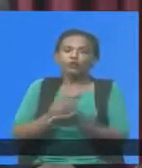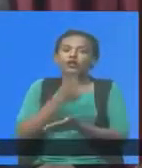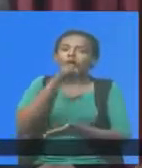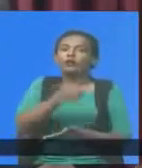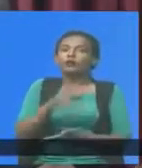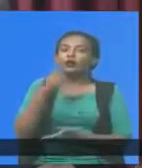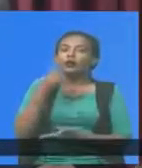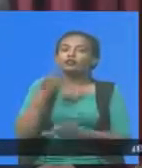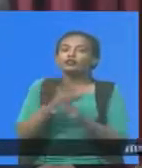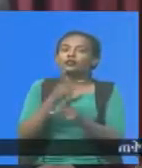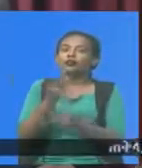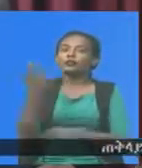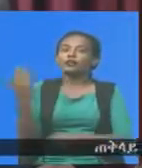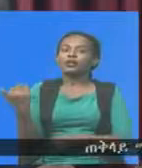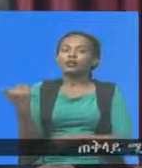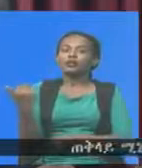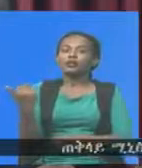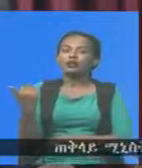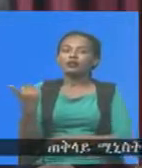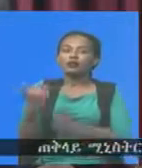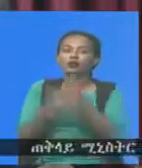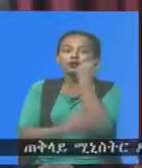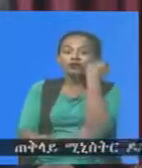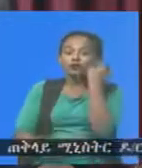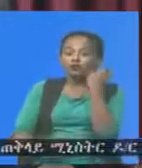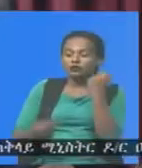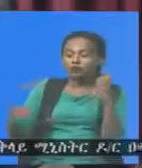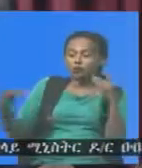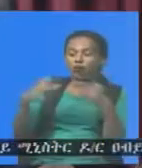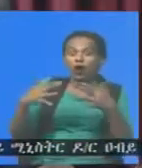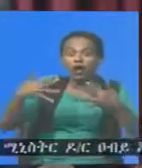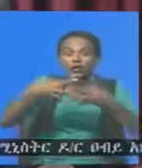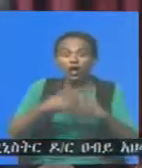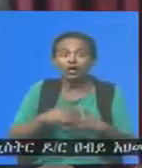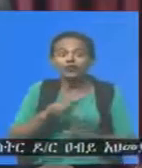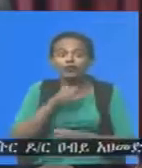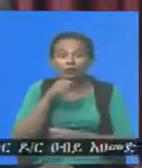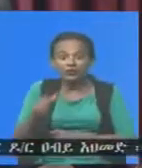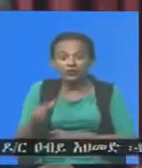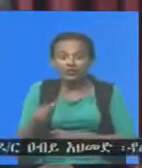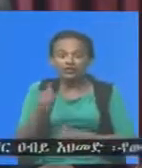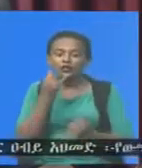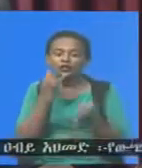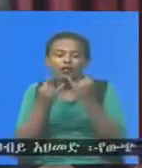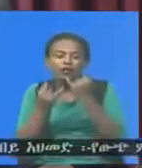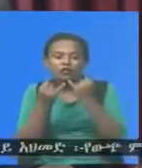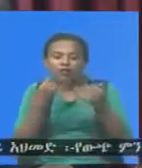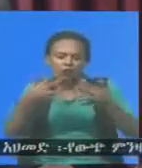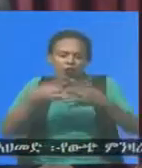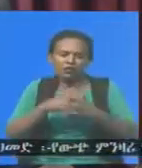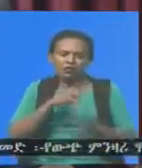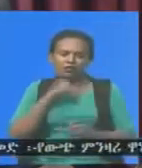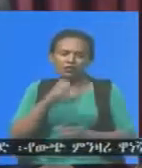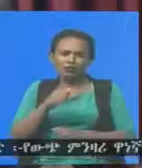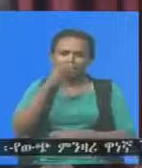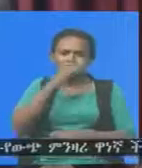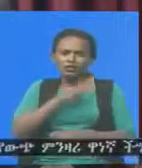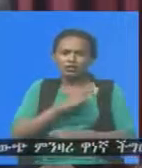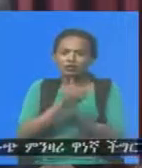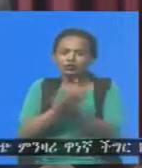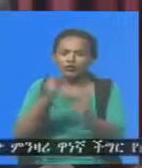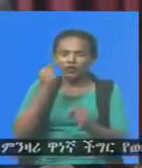ነበር። ደህነት ለመዋጋት ማንተባበር ለርቅ ማንተባበር ሰው ሲፈታ አይናችን